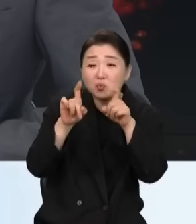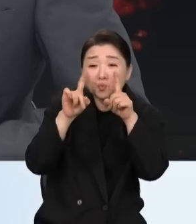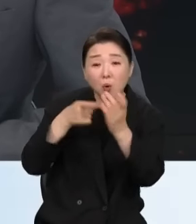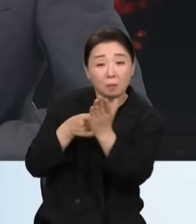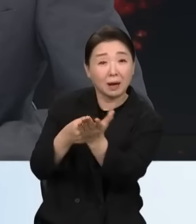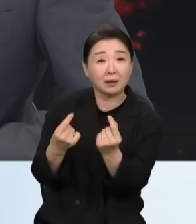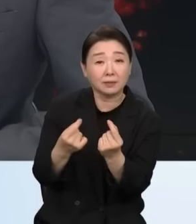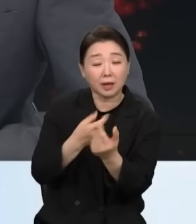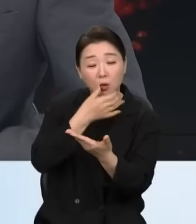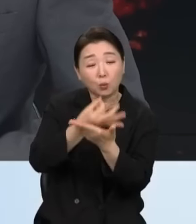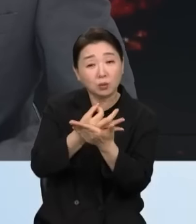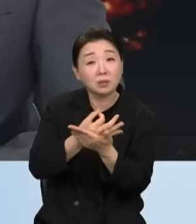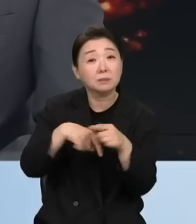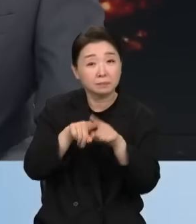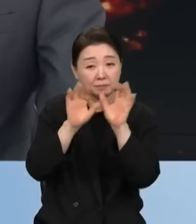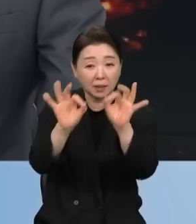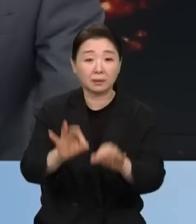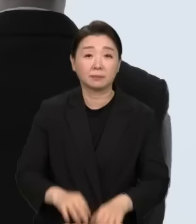관련 녹지부족